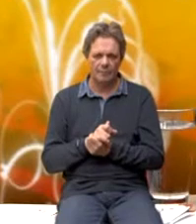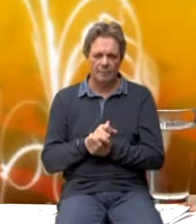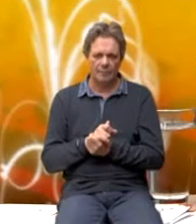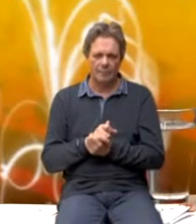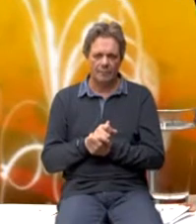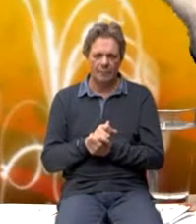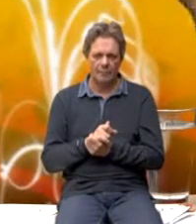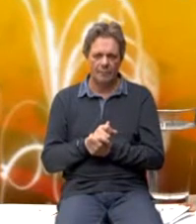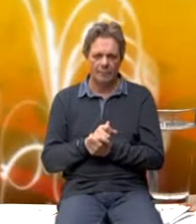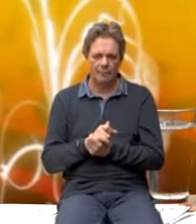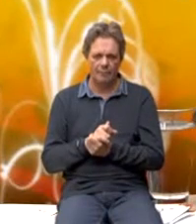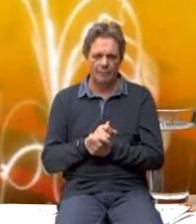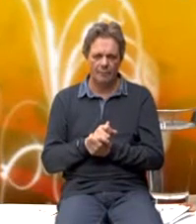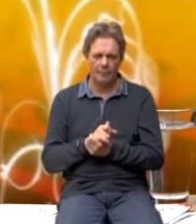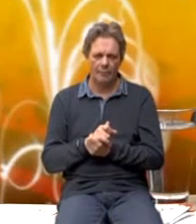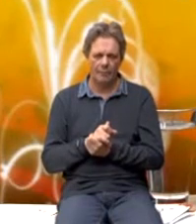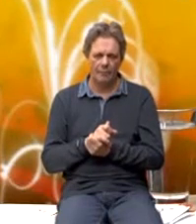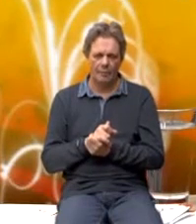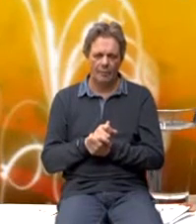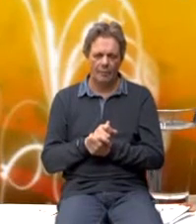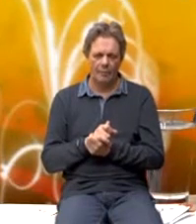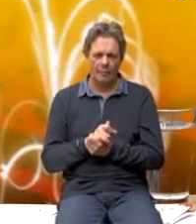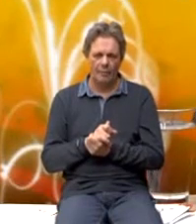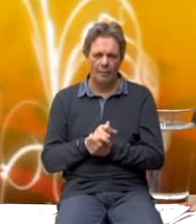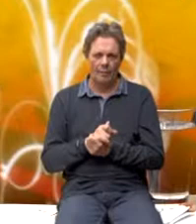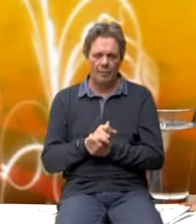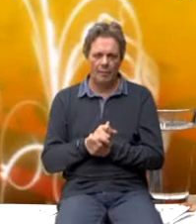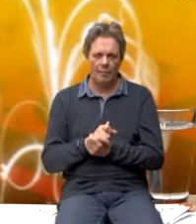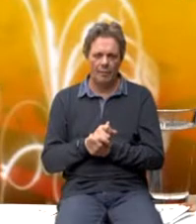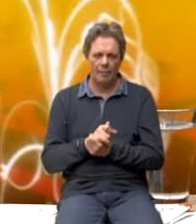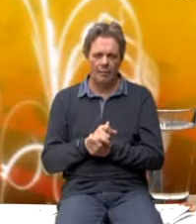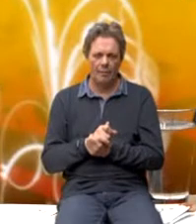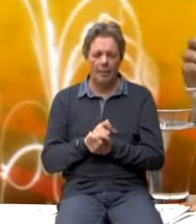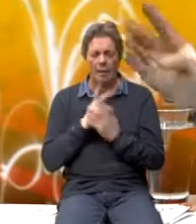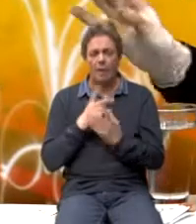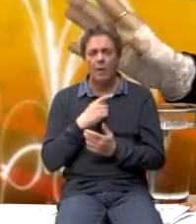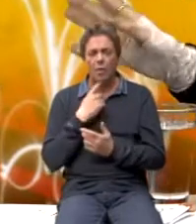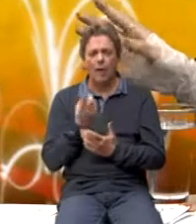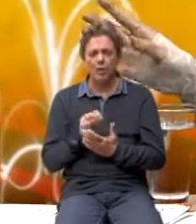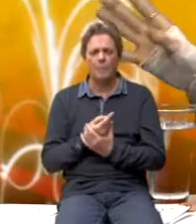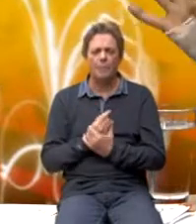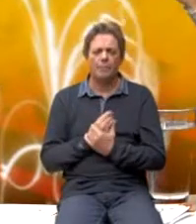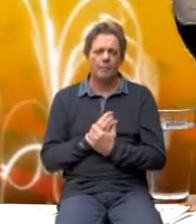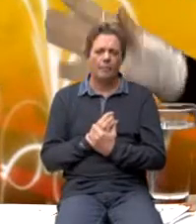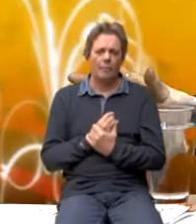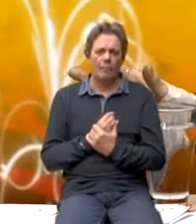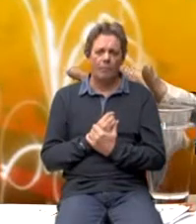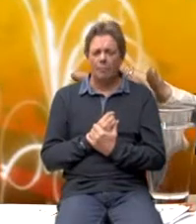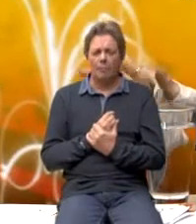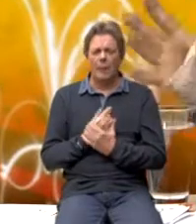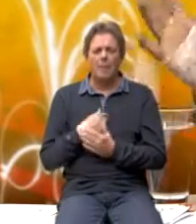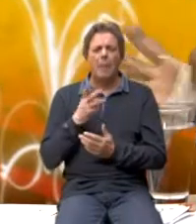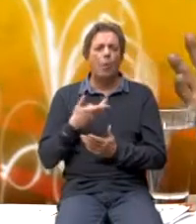jednom zvijezdom koja leti u zrak. I uglavnom, to je ekološki. Jer važno je reći da meni može bilo tko